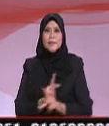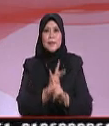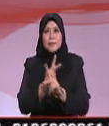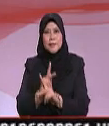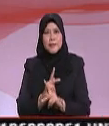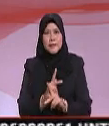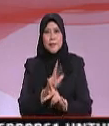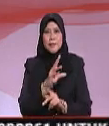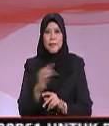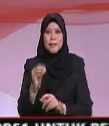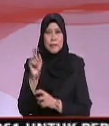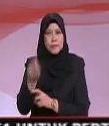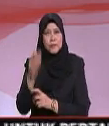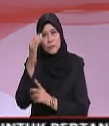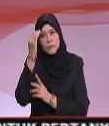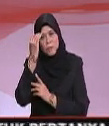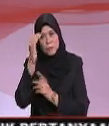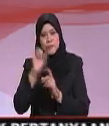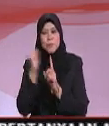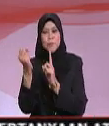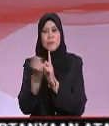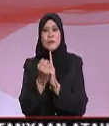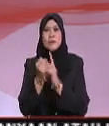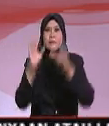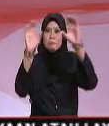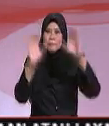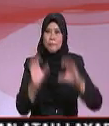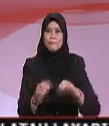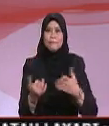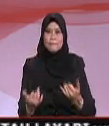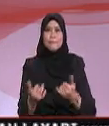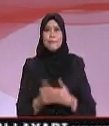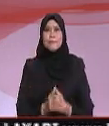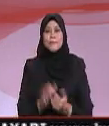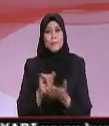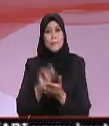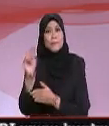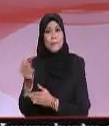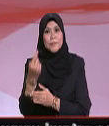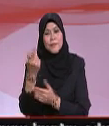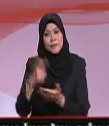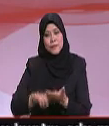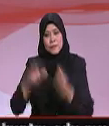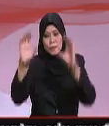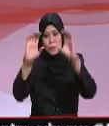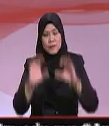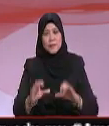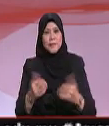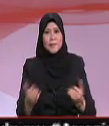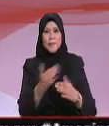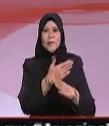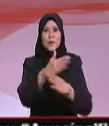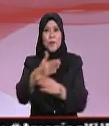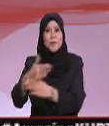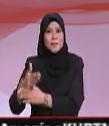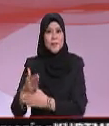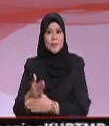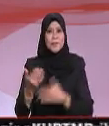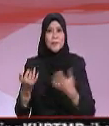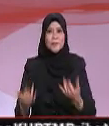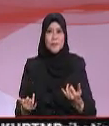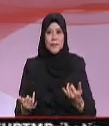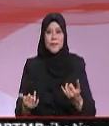dan juga sentiasa peka dengan keadaan cuaca semasa. Baik, ini sahaja ramalan cuaca yang dapat saya kongsikan pada malam ini. Berikut